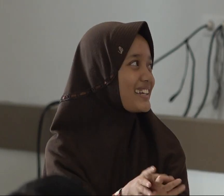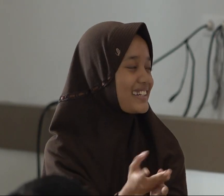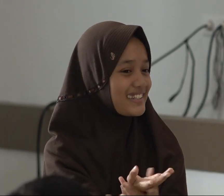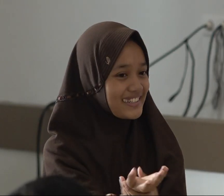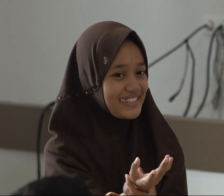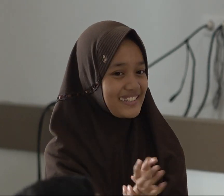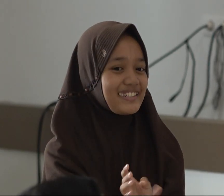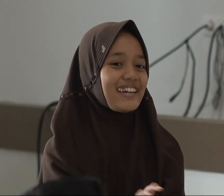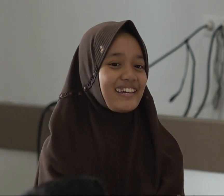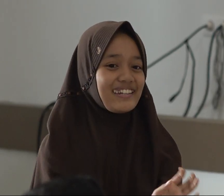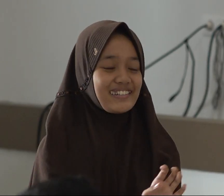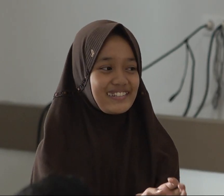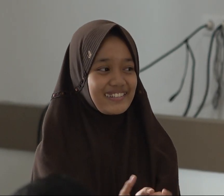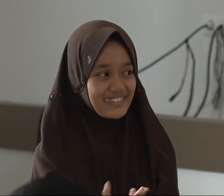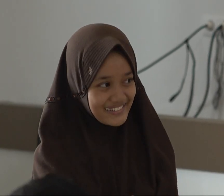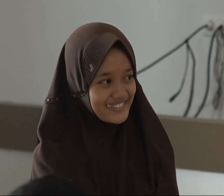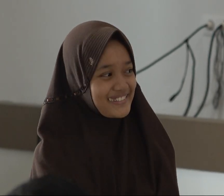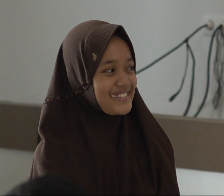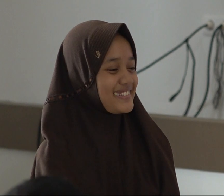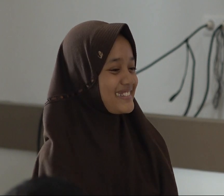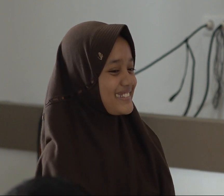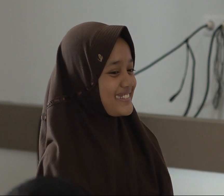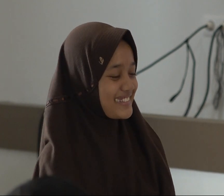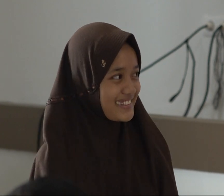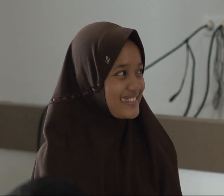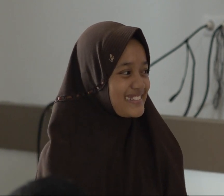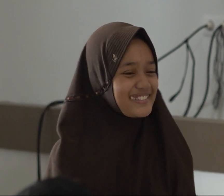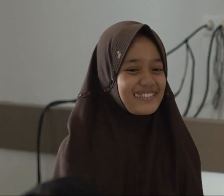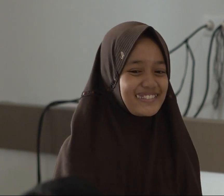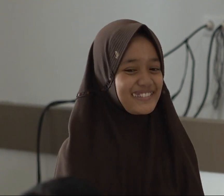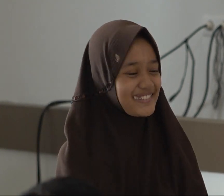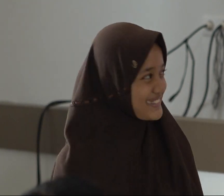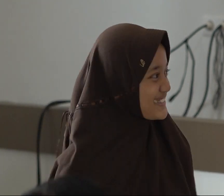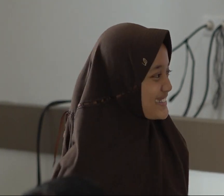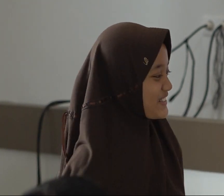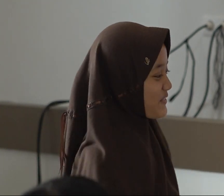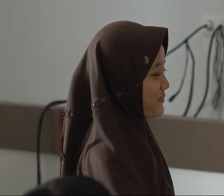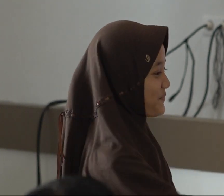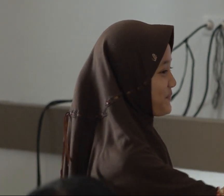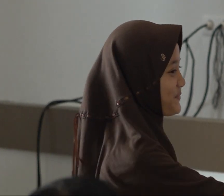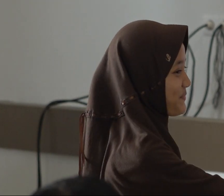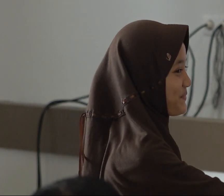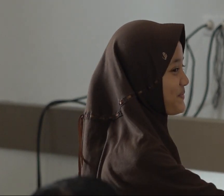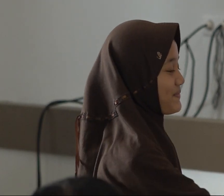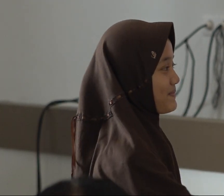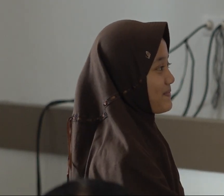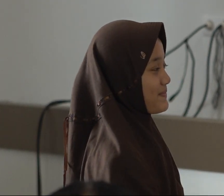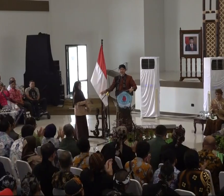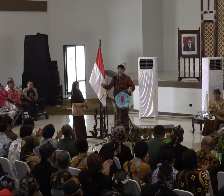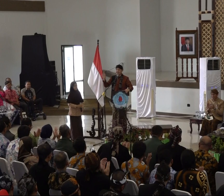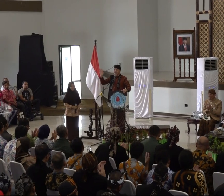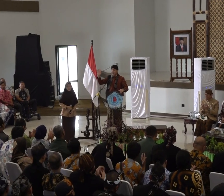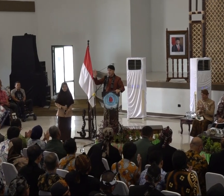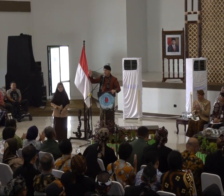baru diratakan lagi keenam simple cara hidup sehat ini akan mendorong